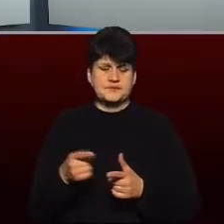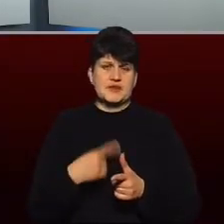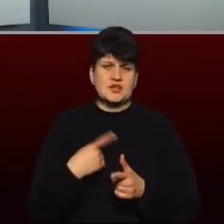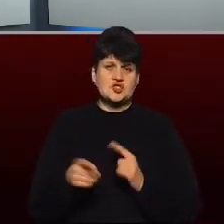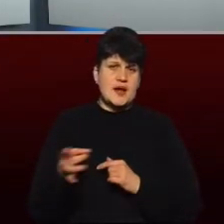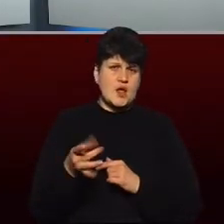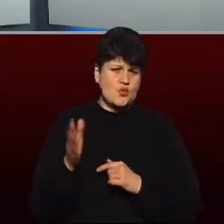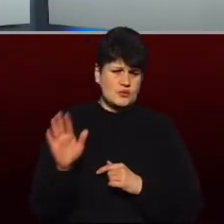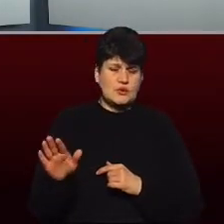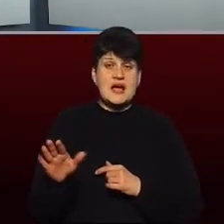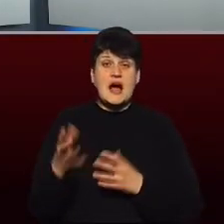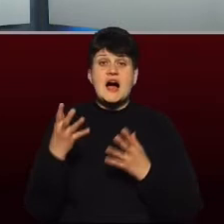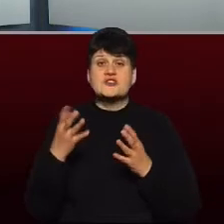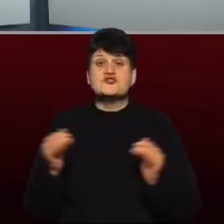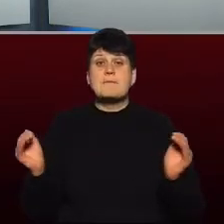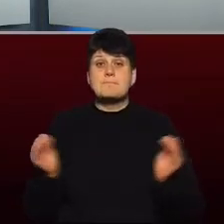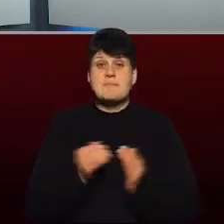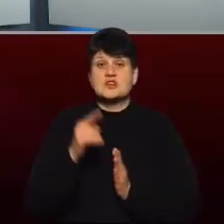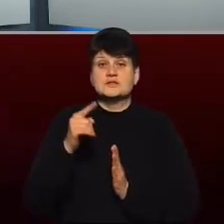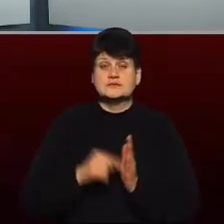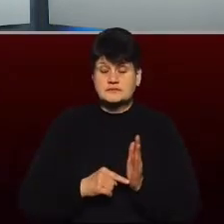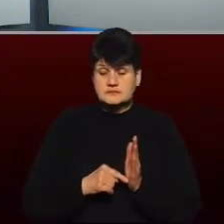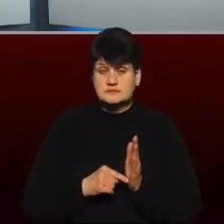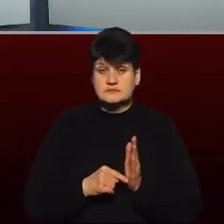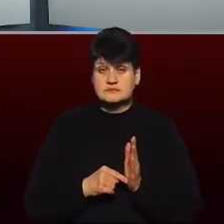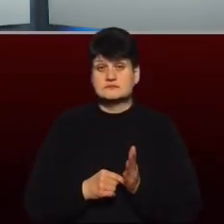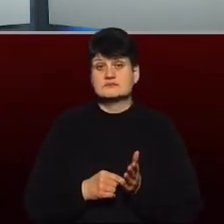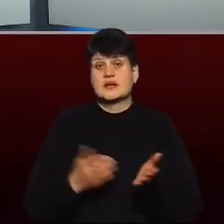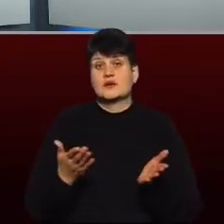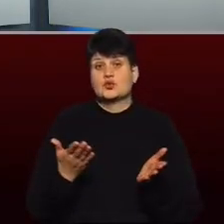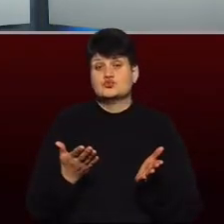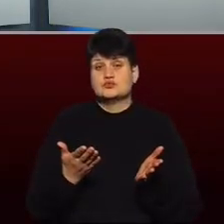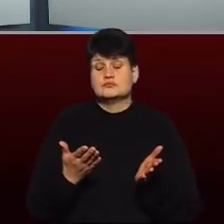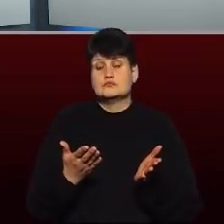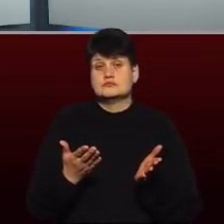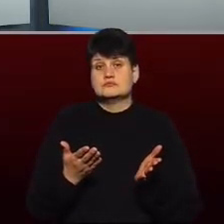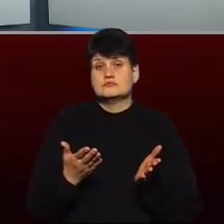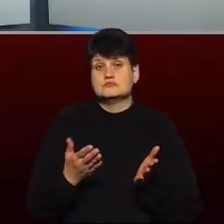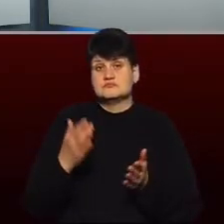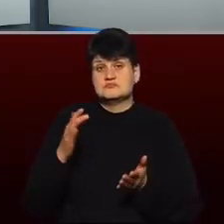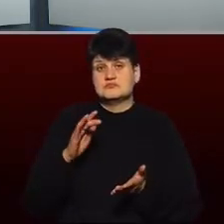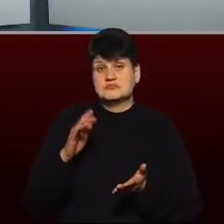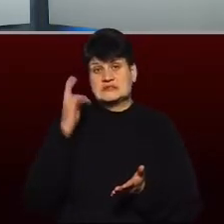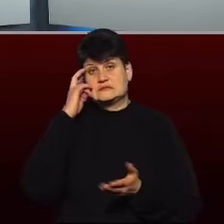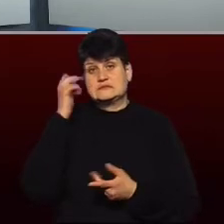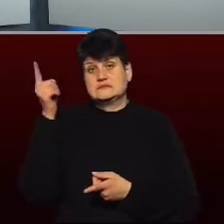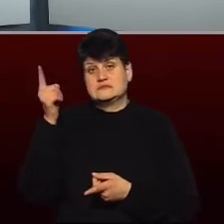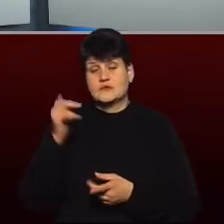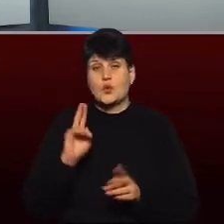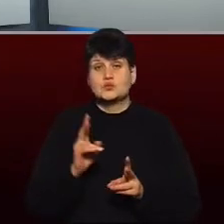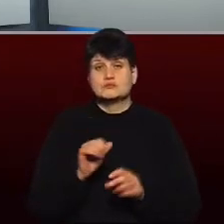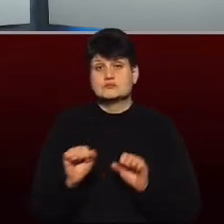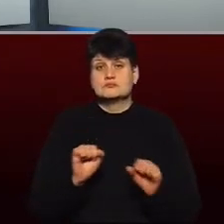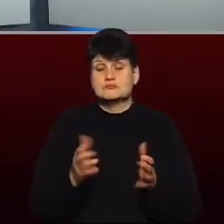районної, і ще менше схильні вірити якомусь чиновнику зі столиці. Тобто, ота тенденція